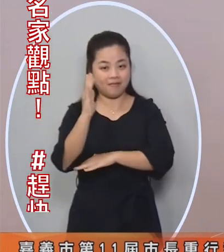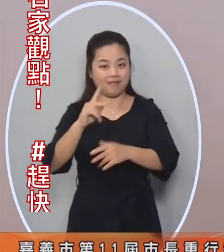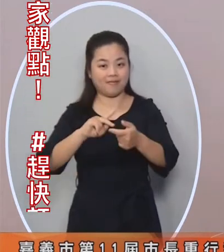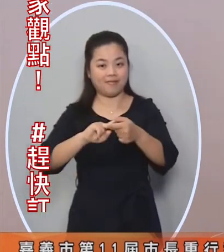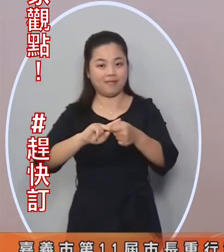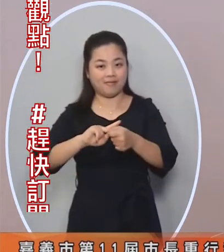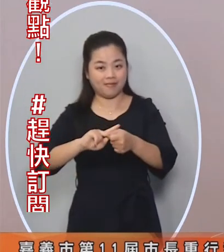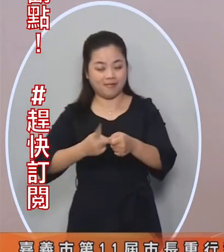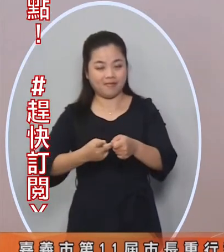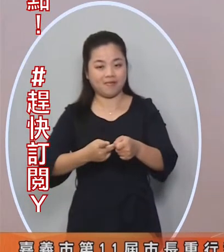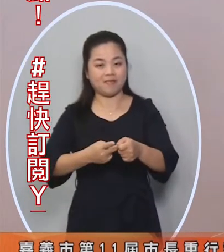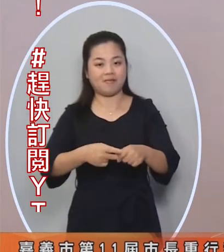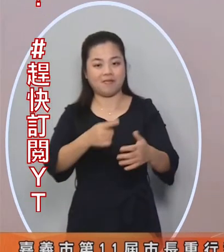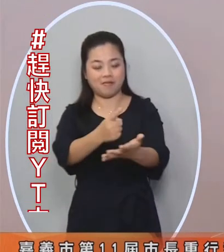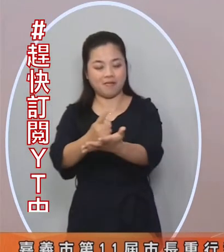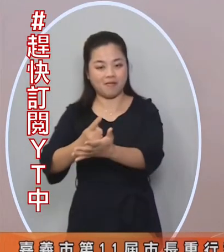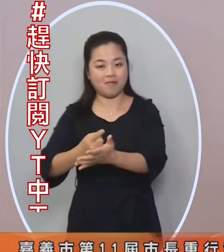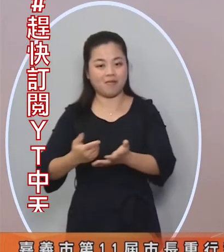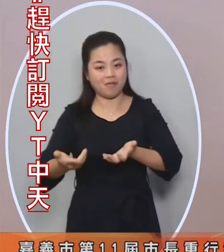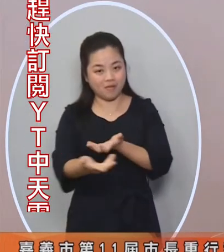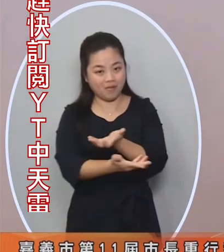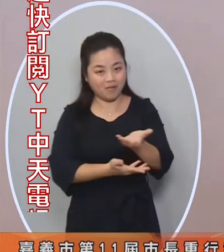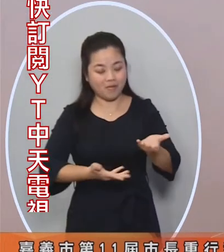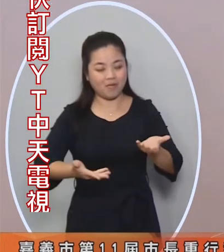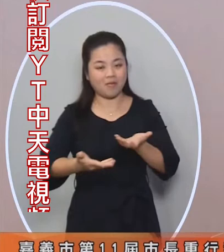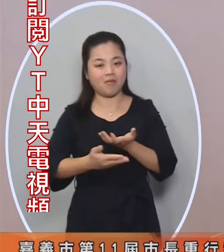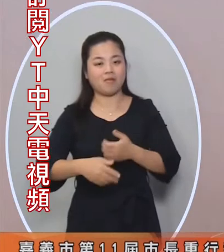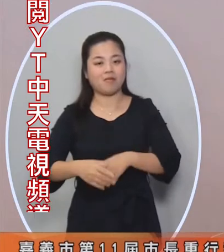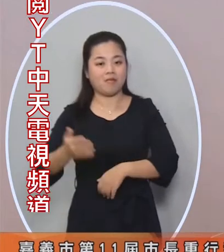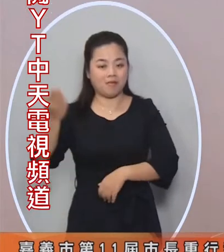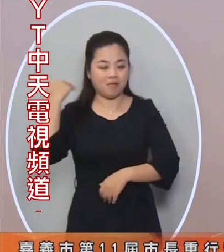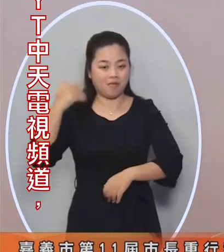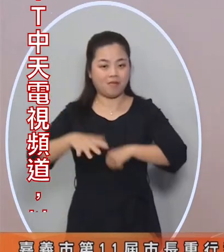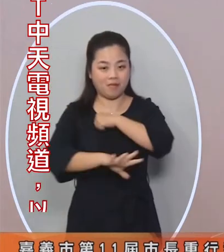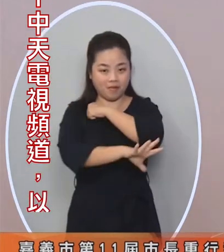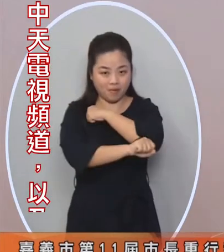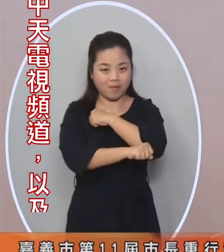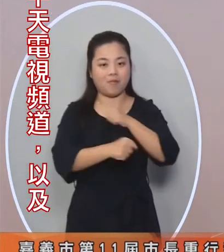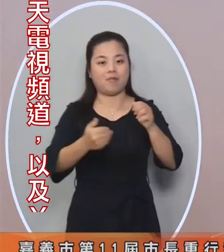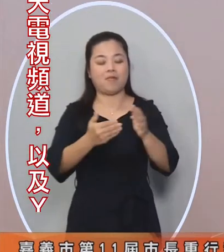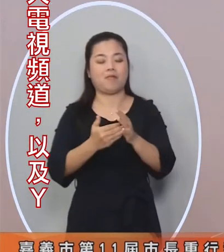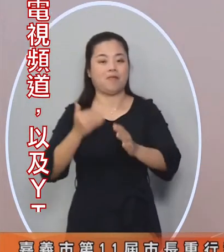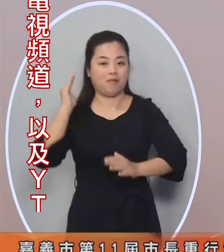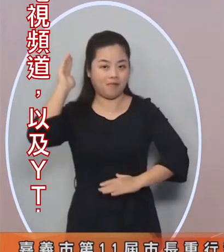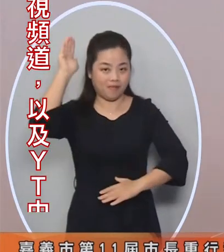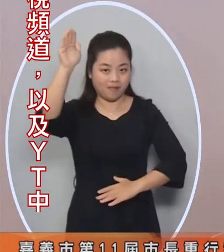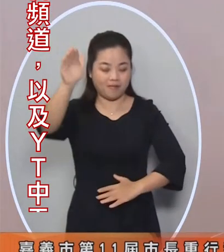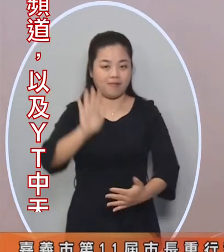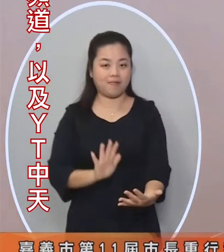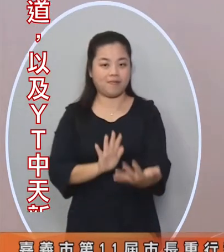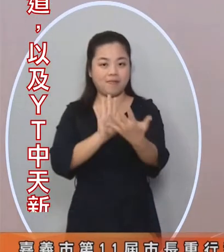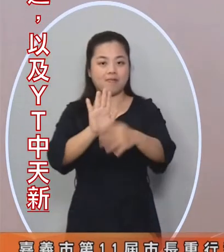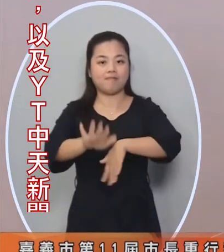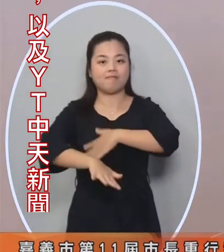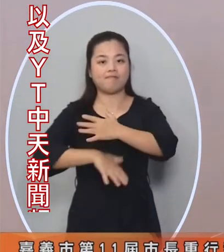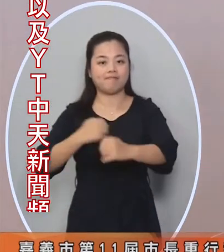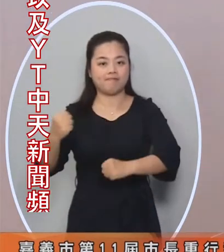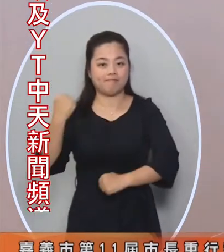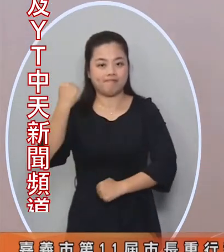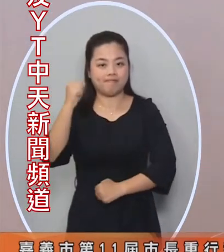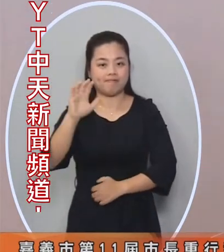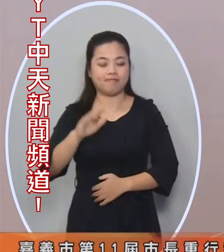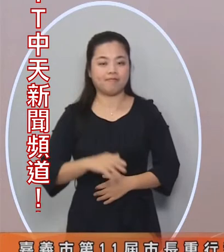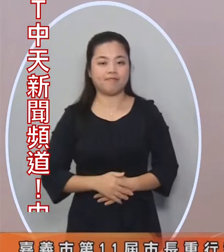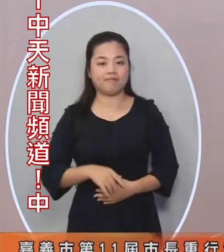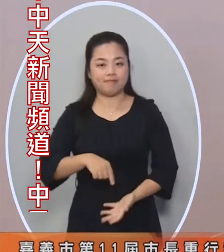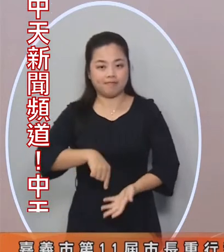话，我们大家把它规划出来。所以过去基础打好，面对未来的挑战，我们更有力量。所以我